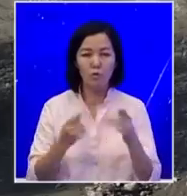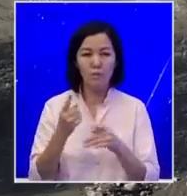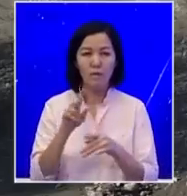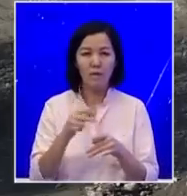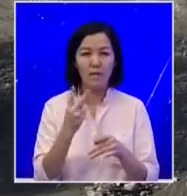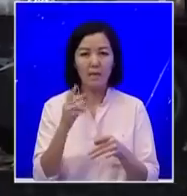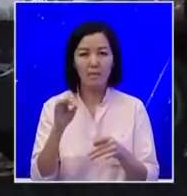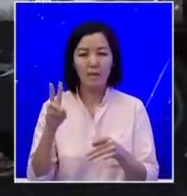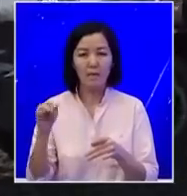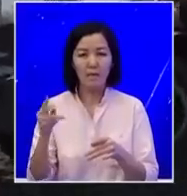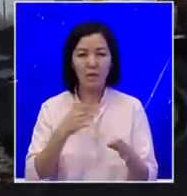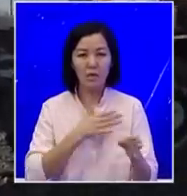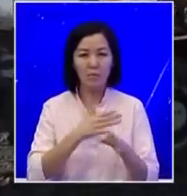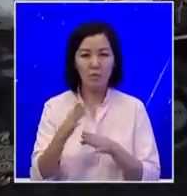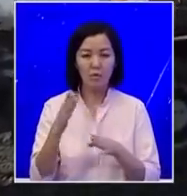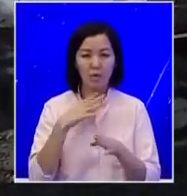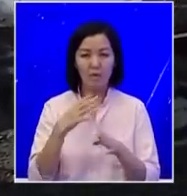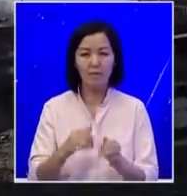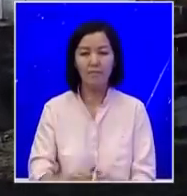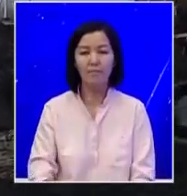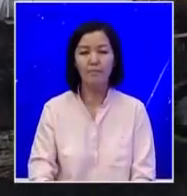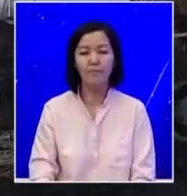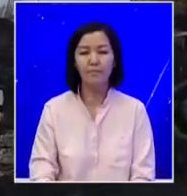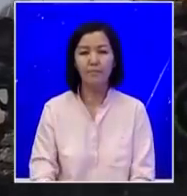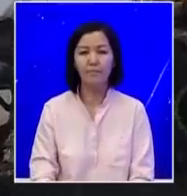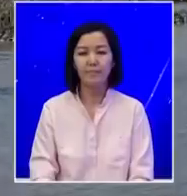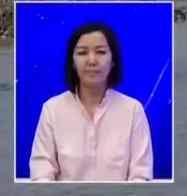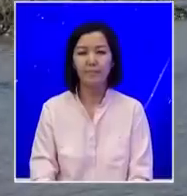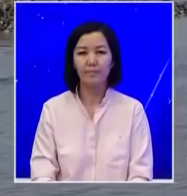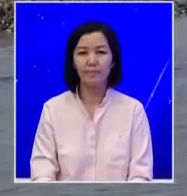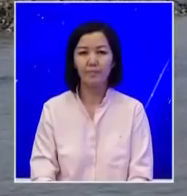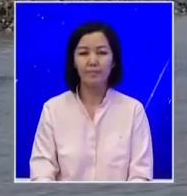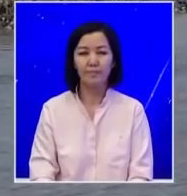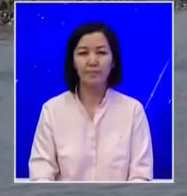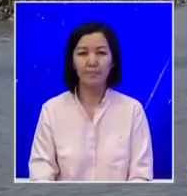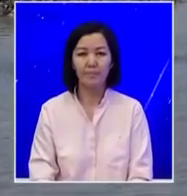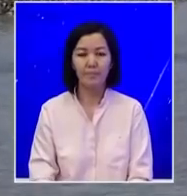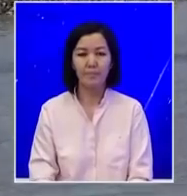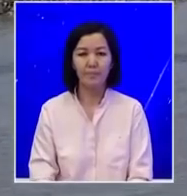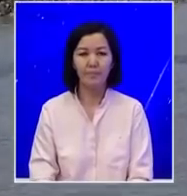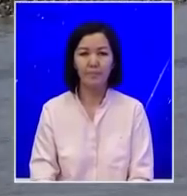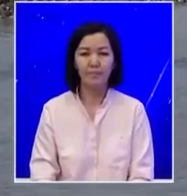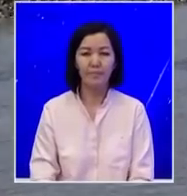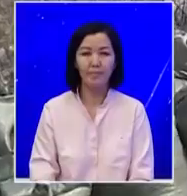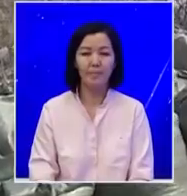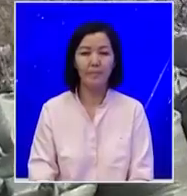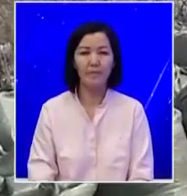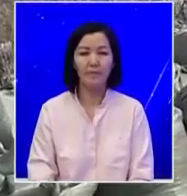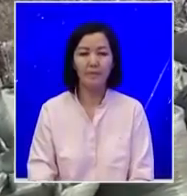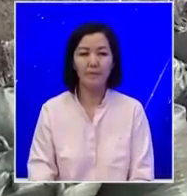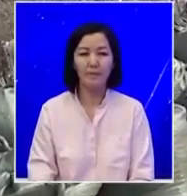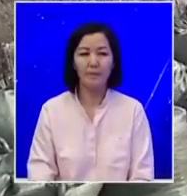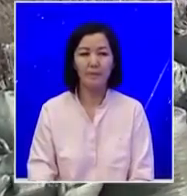1,2 миллиард теңге көлемінде қаржы резерві қарастырылған. Алмат Хамид, Ержан Дүйсен, Жетсу телеарнасы,